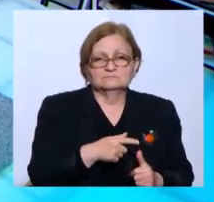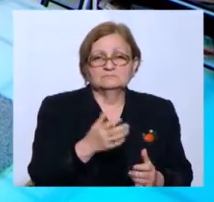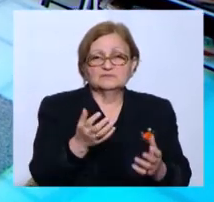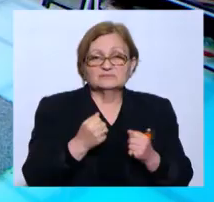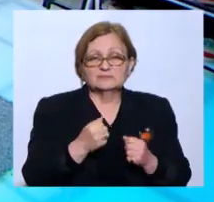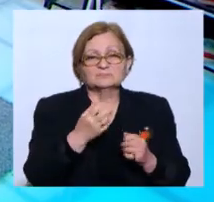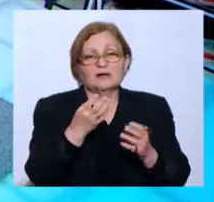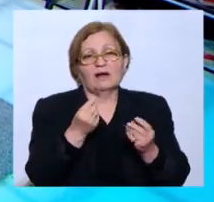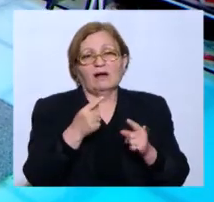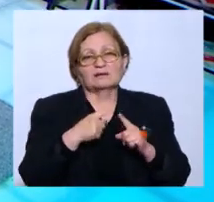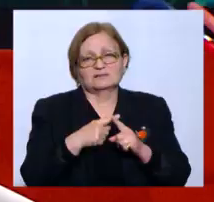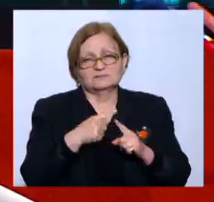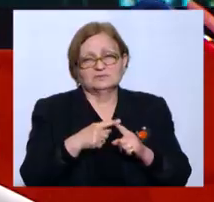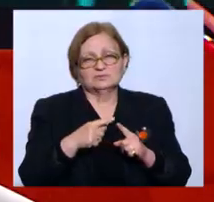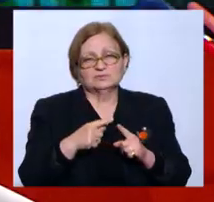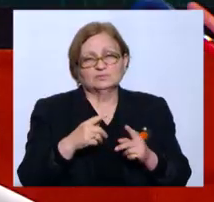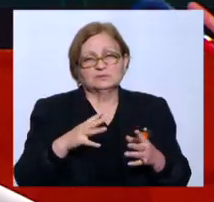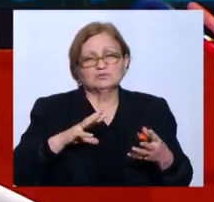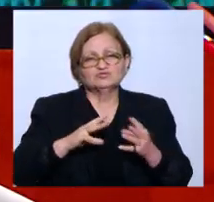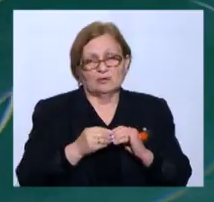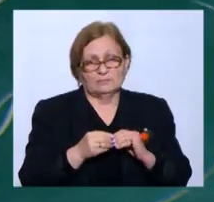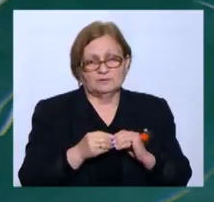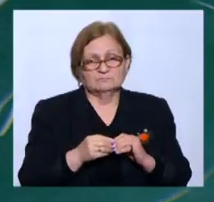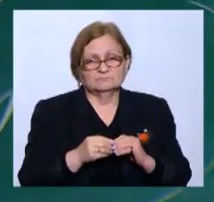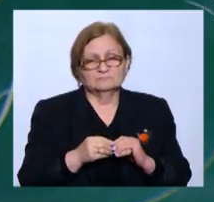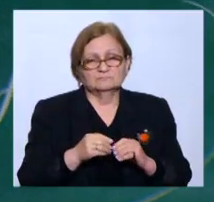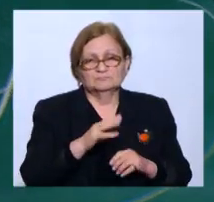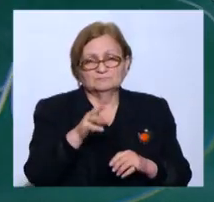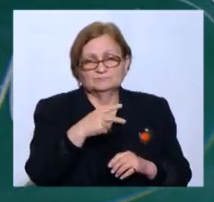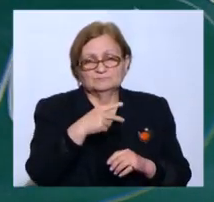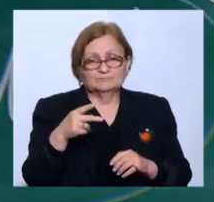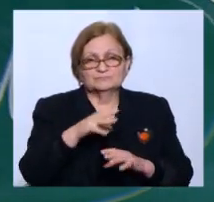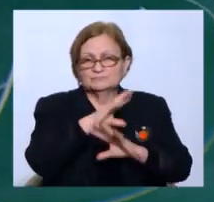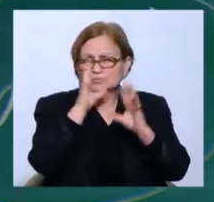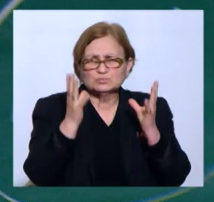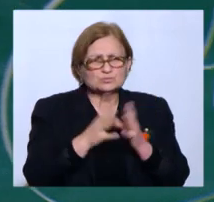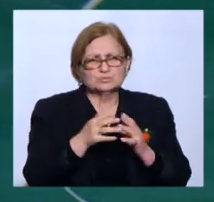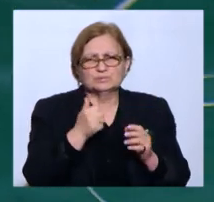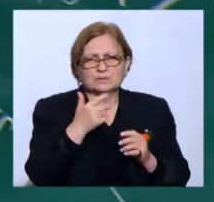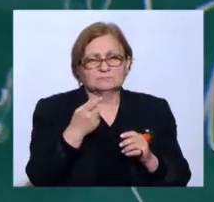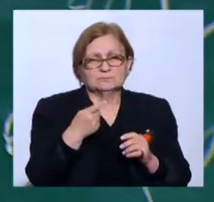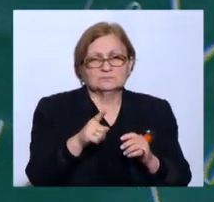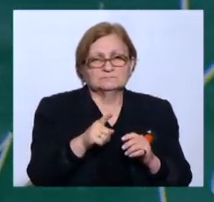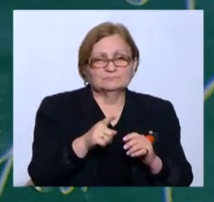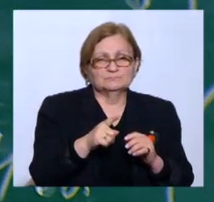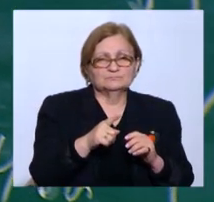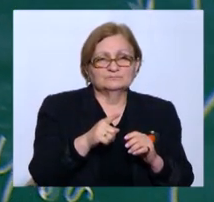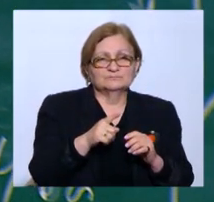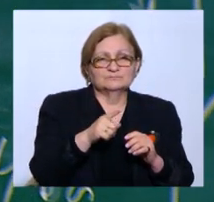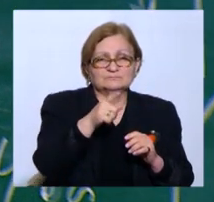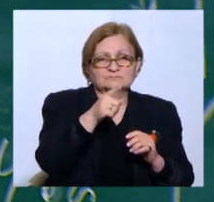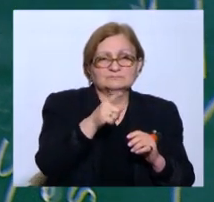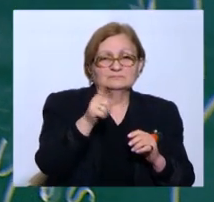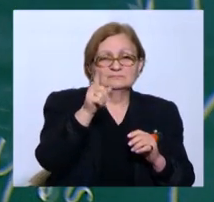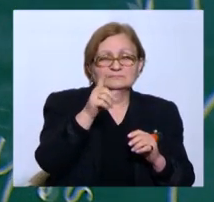მივიღებთ ეს ჯამს, რომ სულ პირველიდან მეცხრე გაკვეთილამდე სულ რამდენი წუთი ვივარჯიშე. ესე იგი, აი ესე შემოვიტევთ აღნიშნვა.